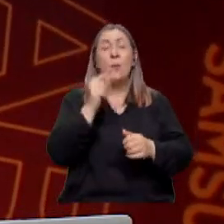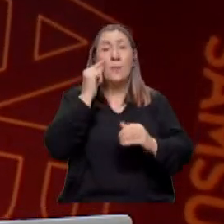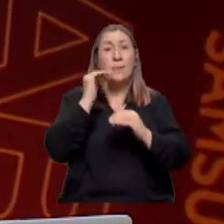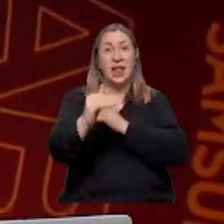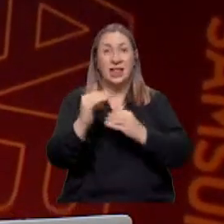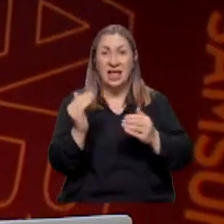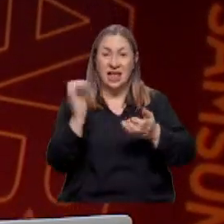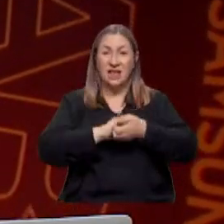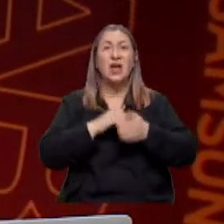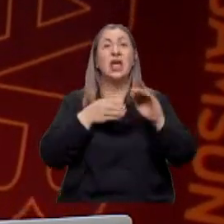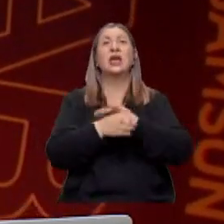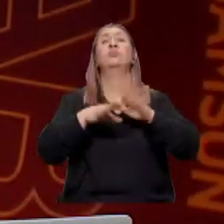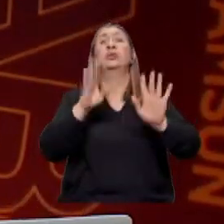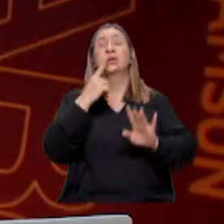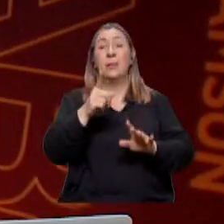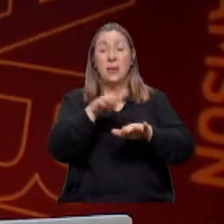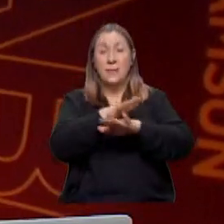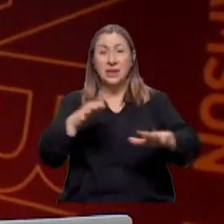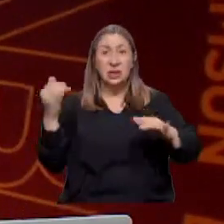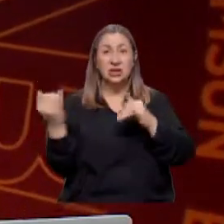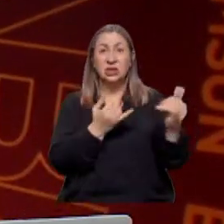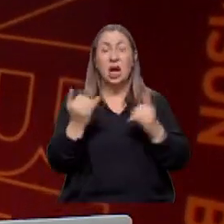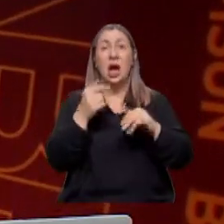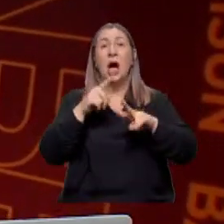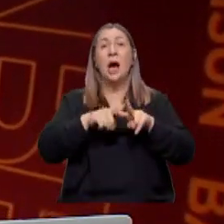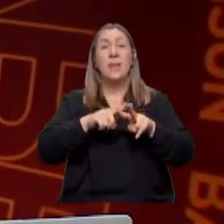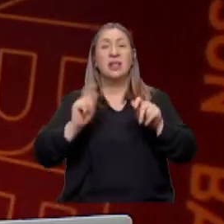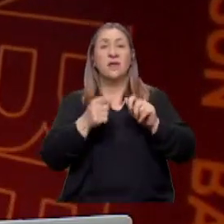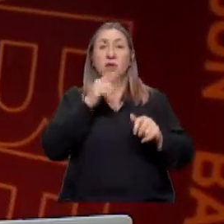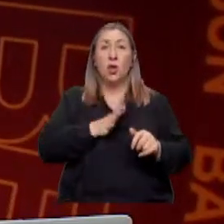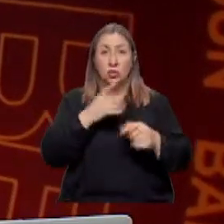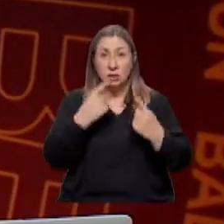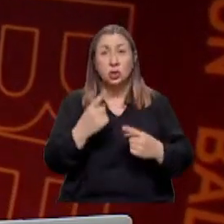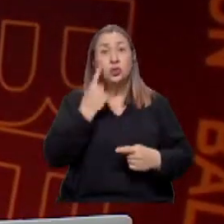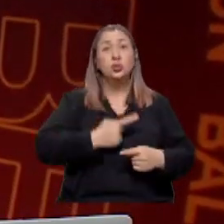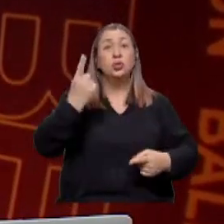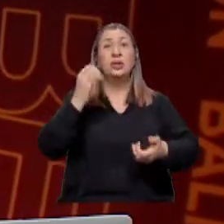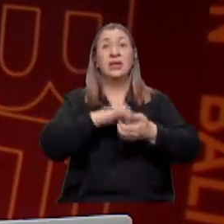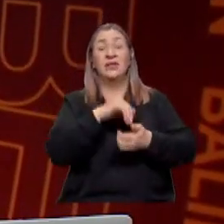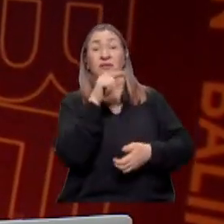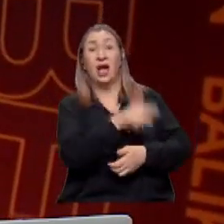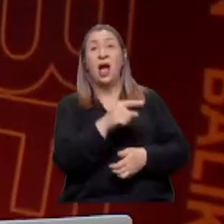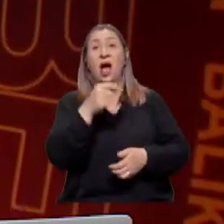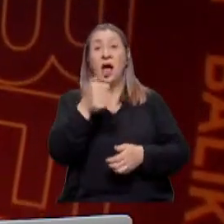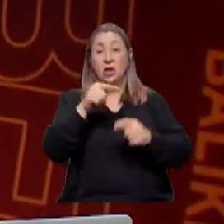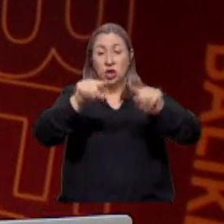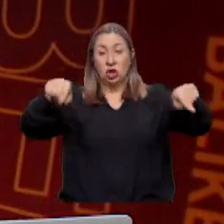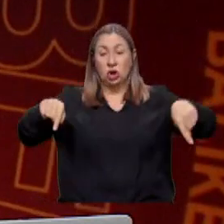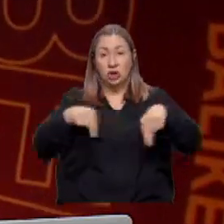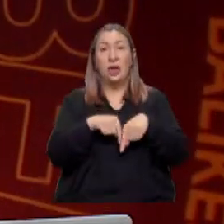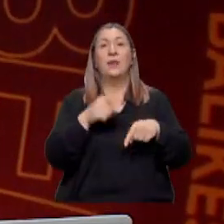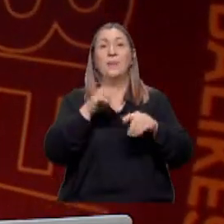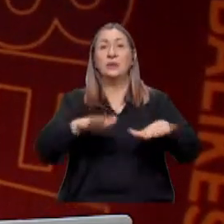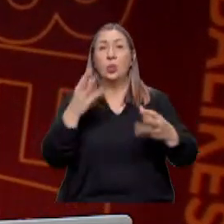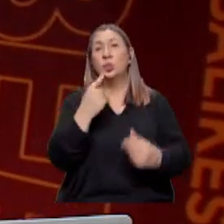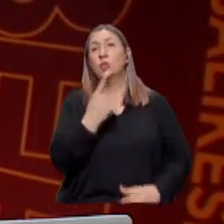ittifakı ya girmeyeceğiz dedi bir masa tartışması da Ahmet Davutoğlu açtı Cumhur ittifakı'nın da altı köşeli bir masa